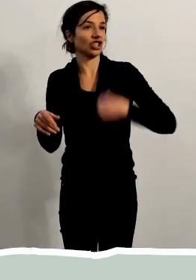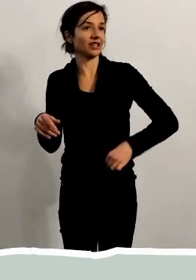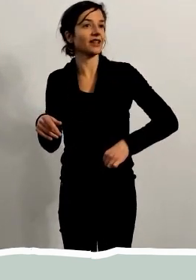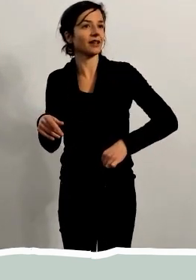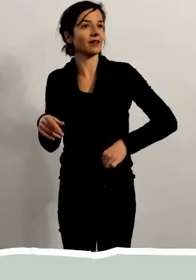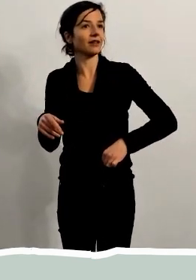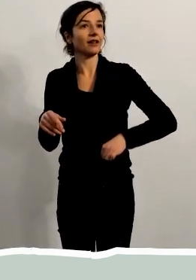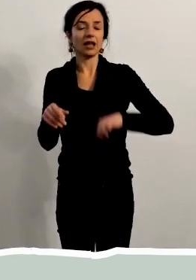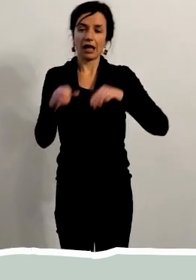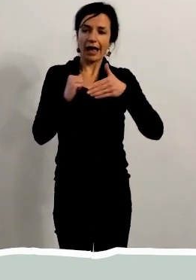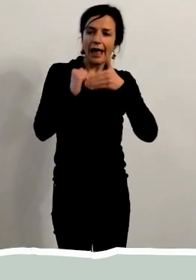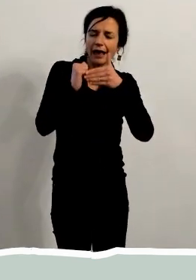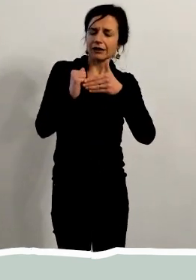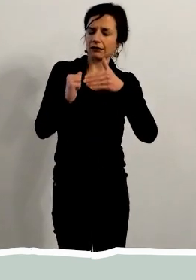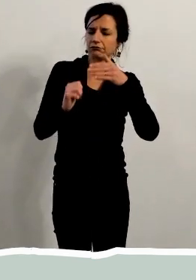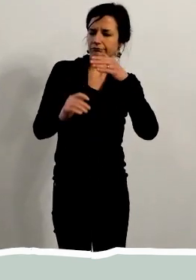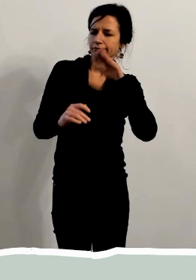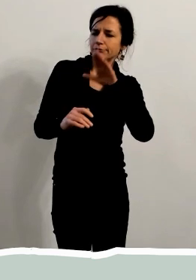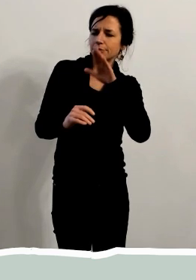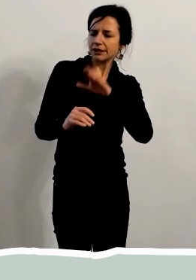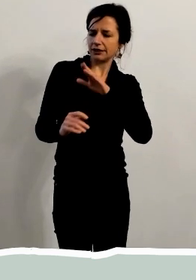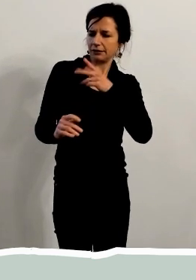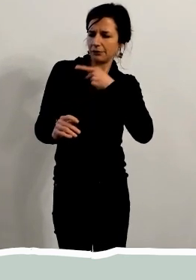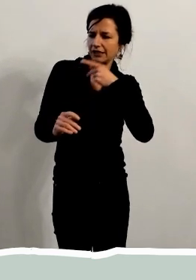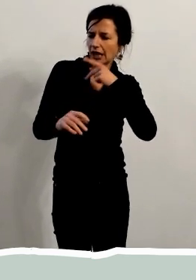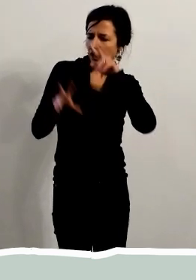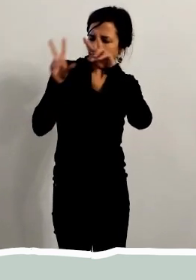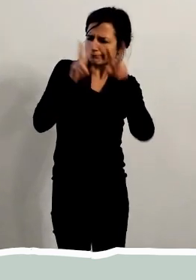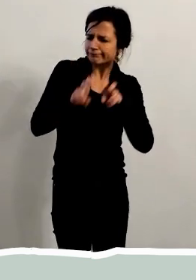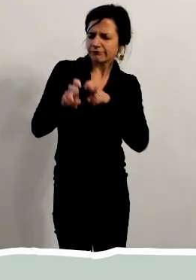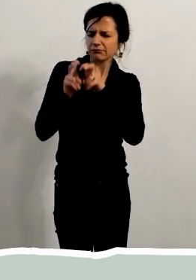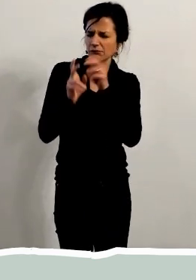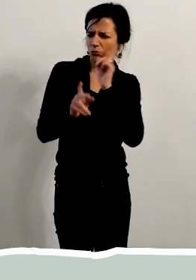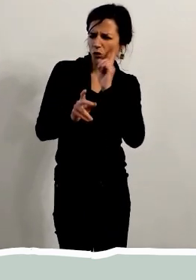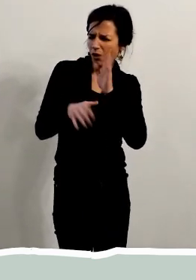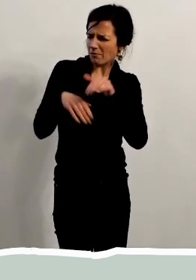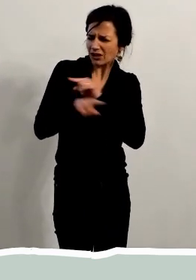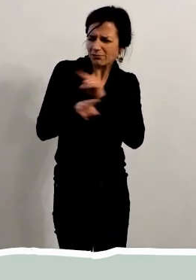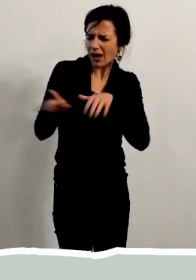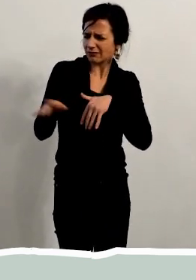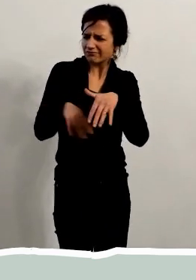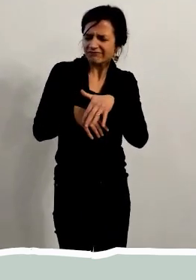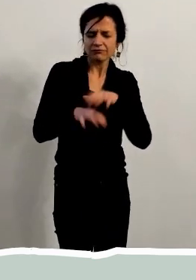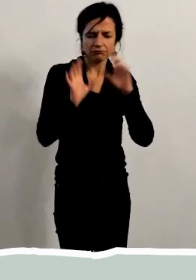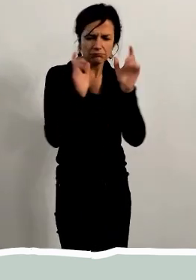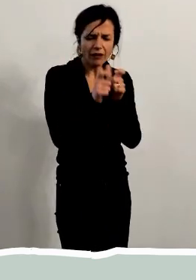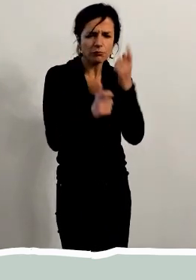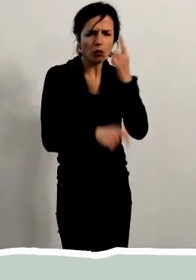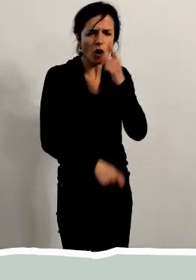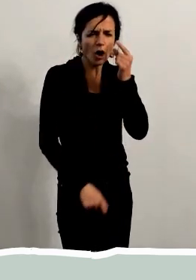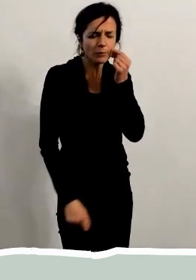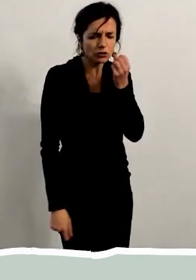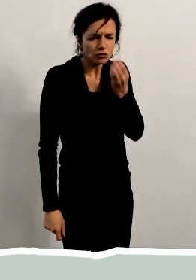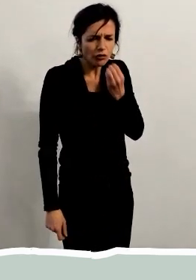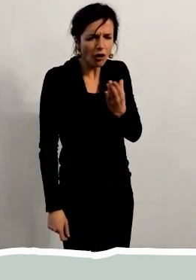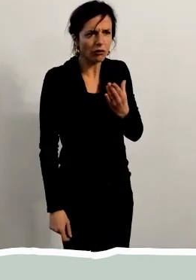ont recherché la présence de bisphénol dans les urines. Et vous voyez que sur la partie gauche, ils ont donc, quand on se déplace ici sur le sens